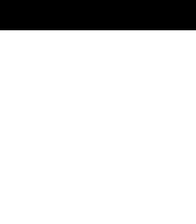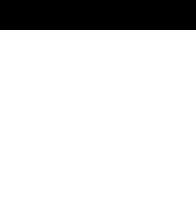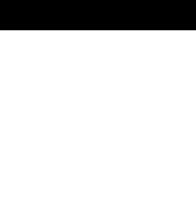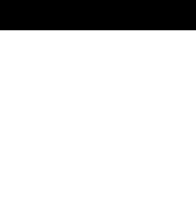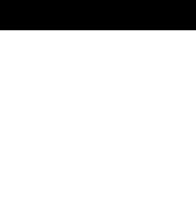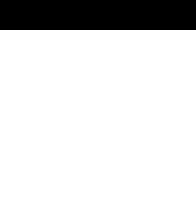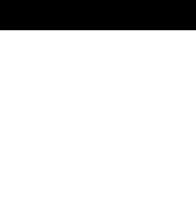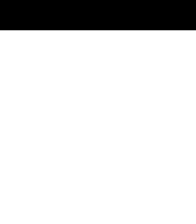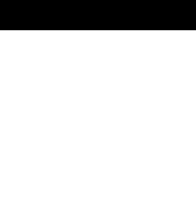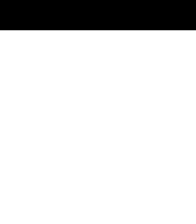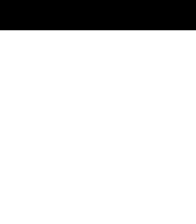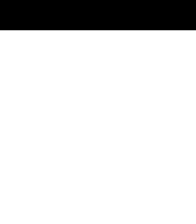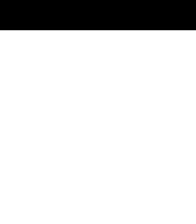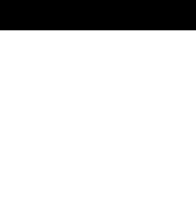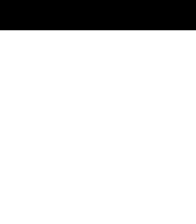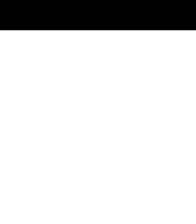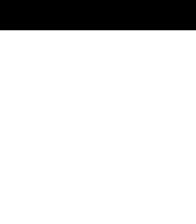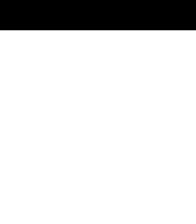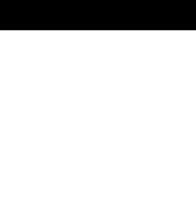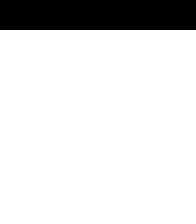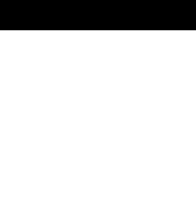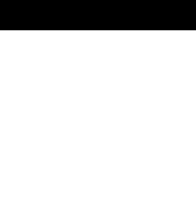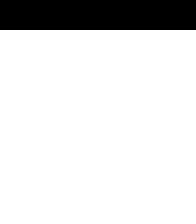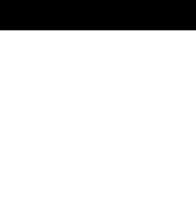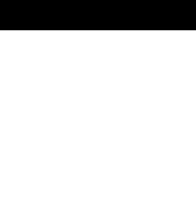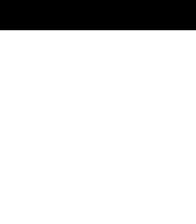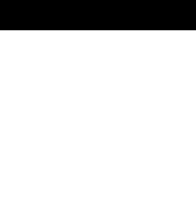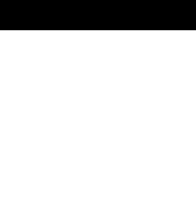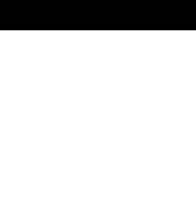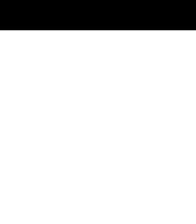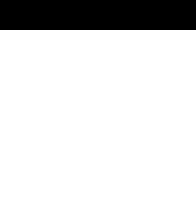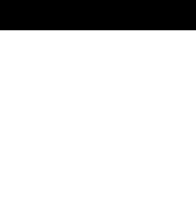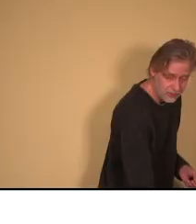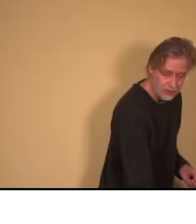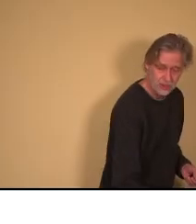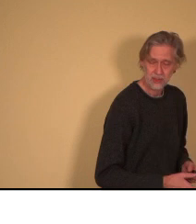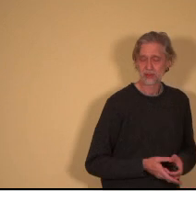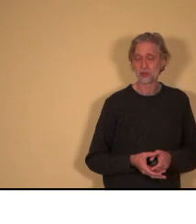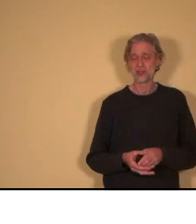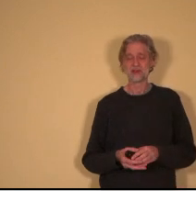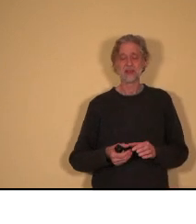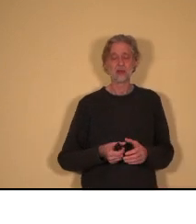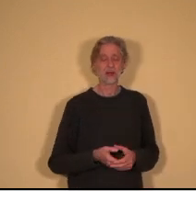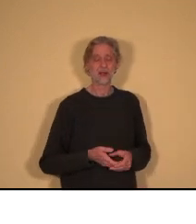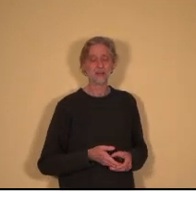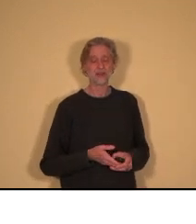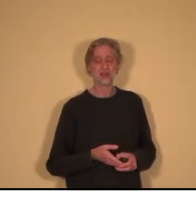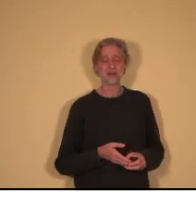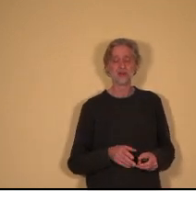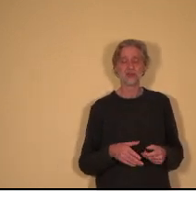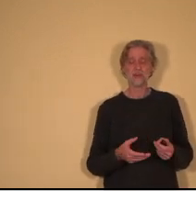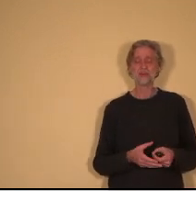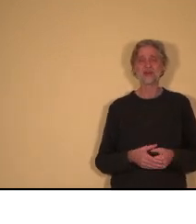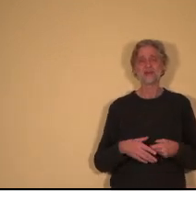Und wir haben jetzt einige Kippelemente schon betrachtet und das möchte ich jetzt hier nochmal ein